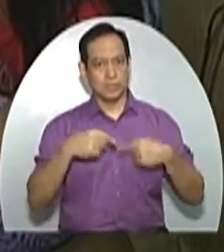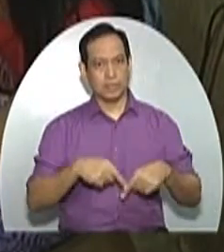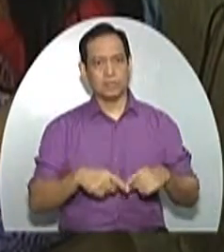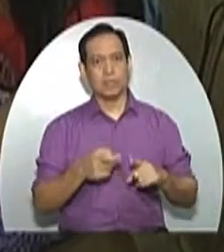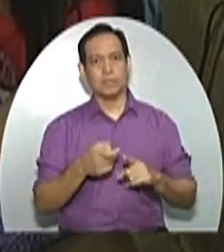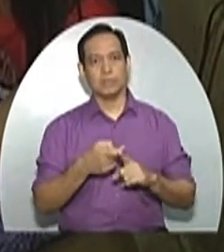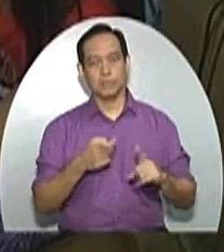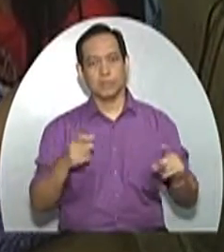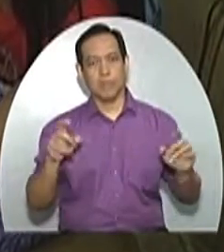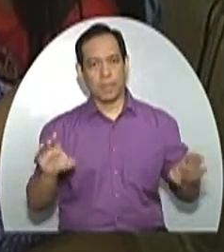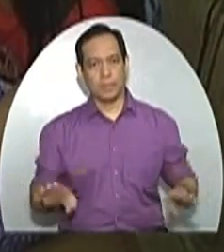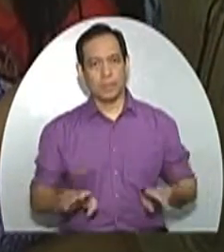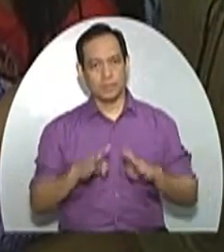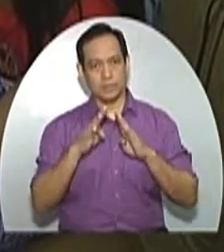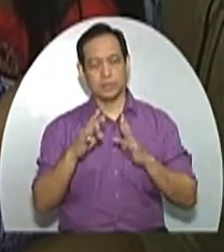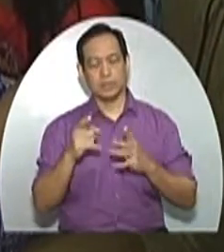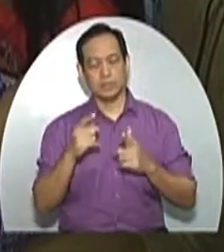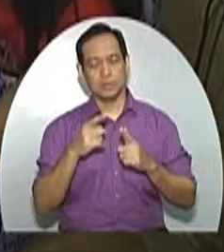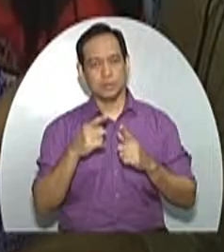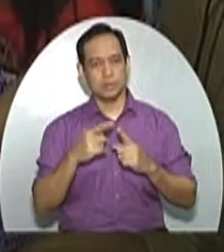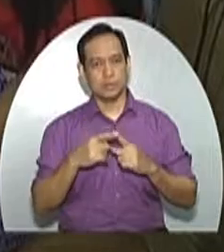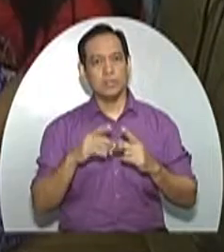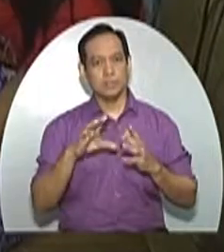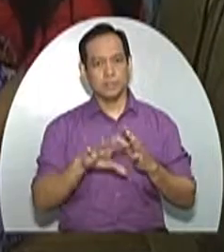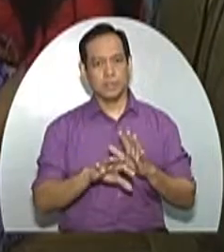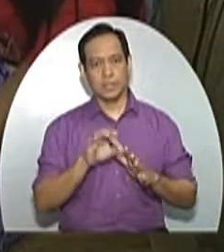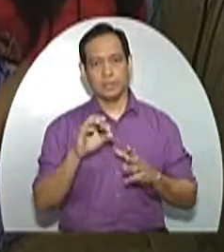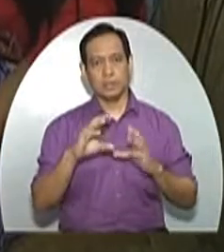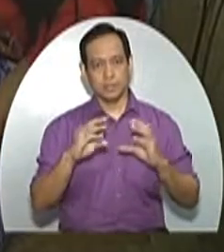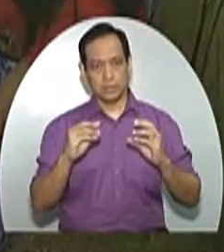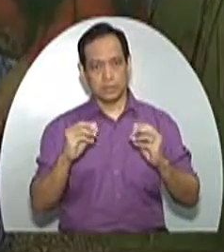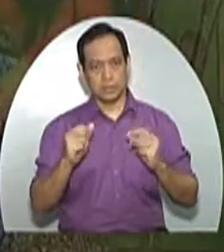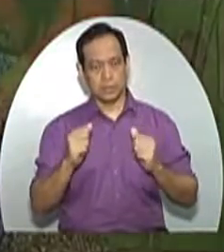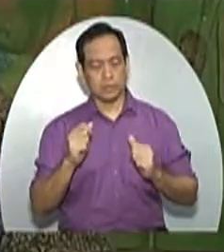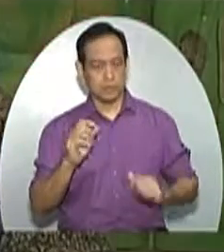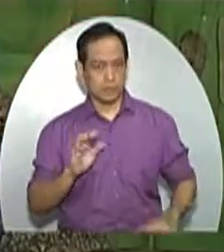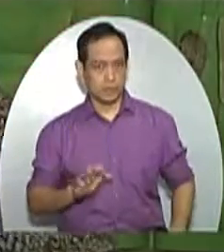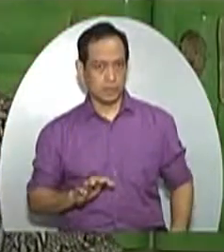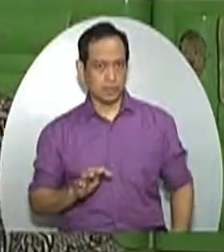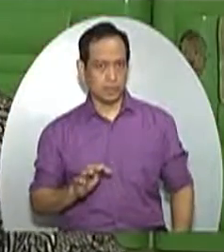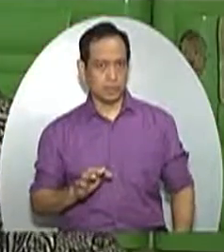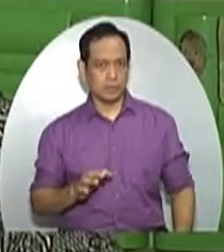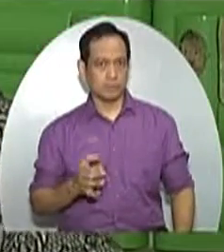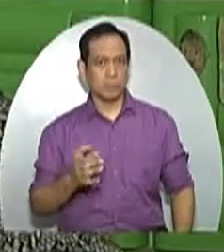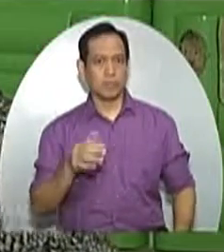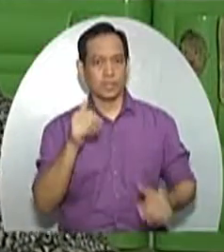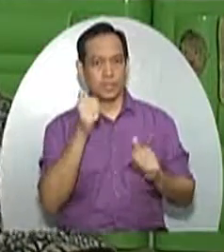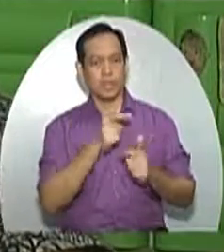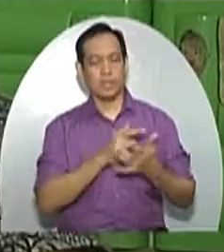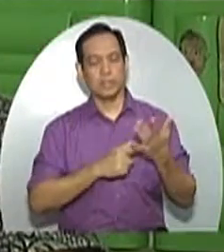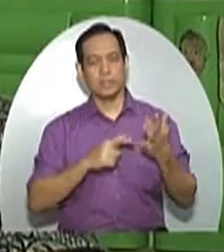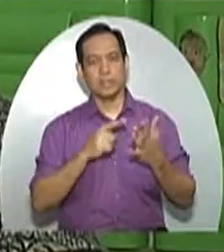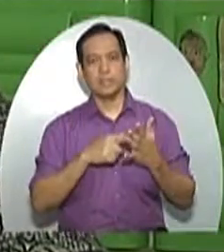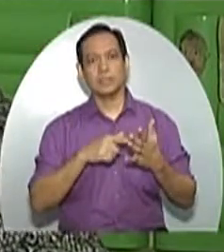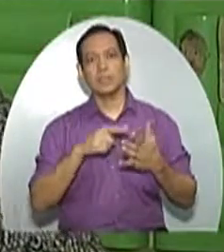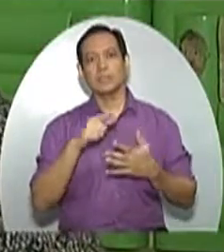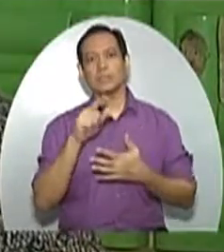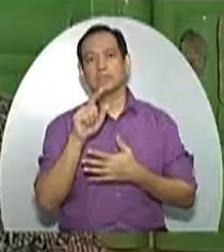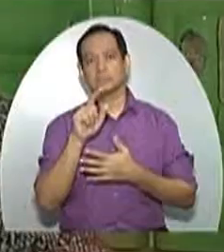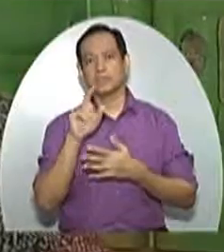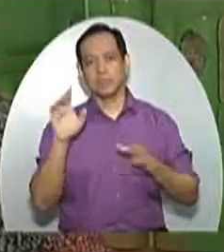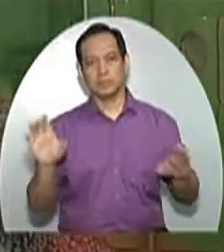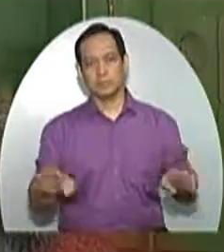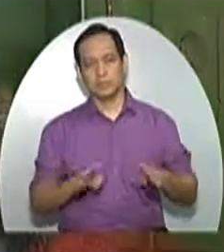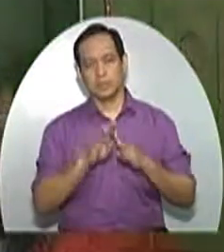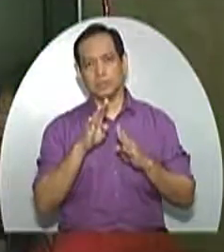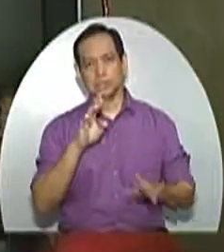Bicol, ito'y para hanapan ng lunas ng sakit ng bata. Pag August po, sa ospital po ng Bicol, sa